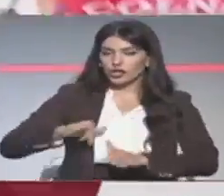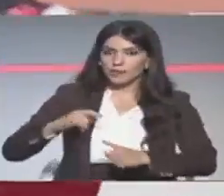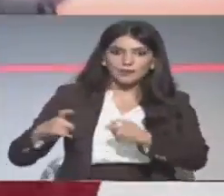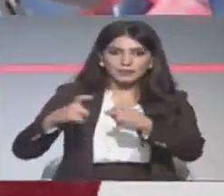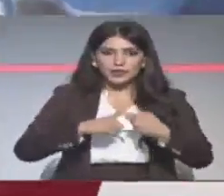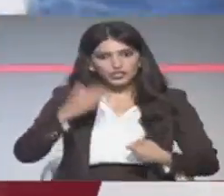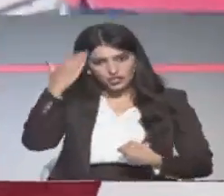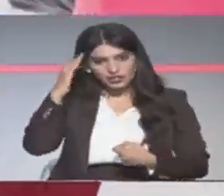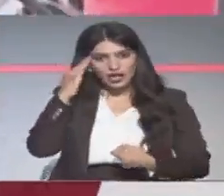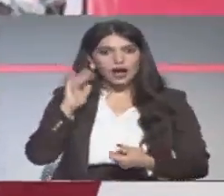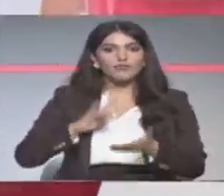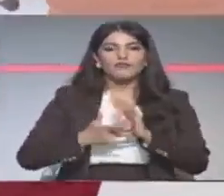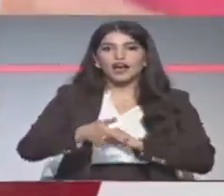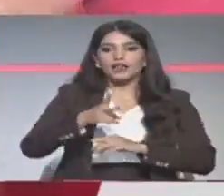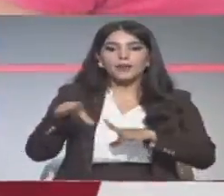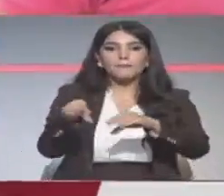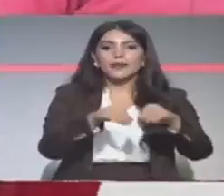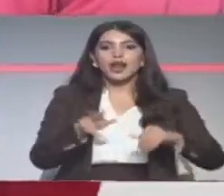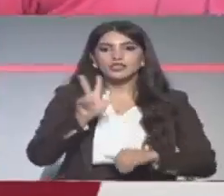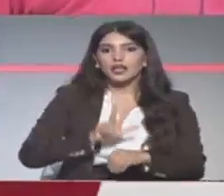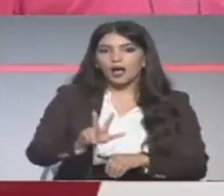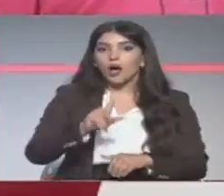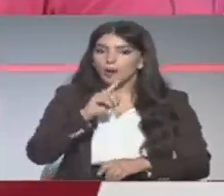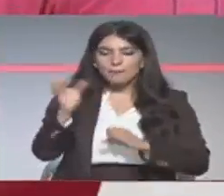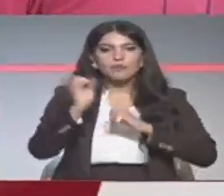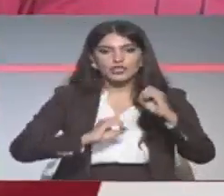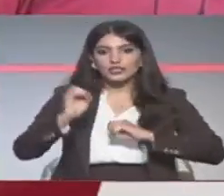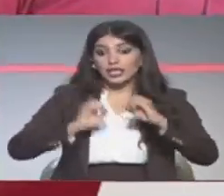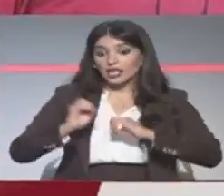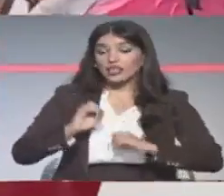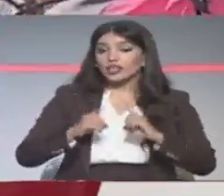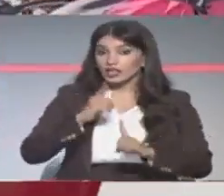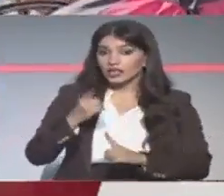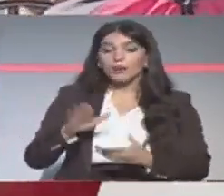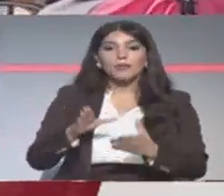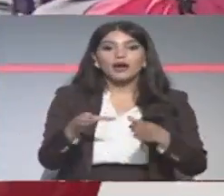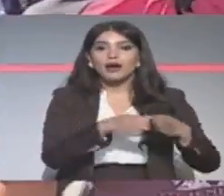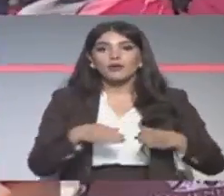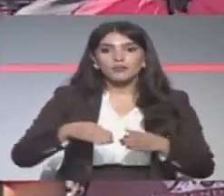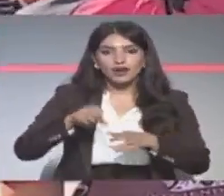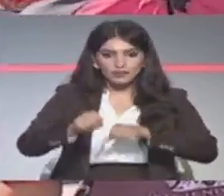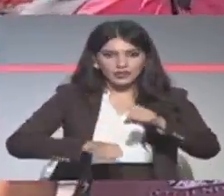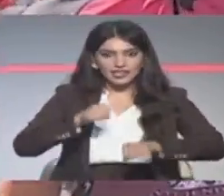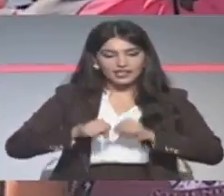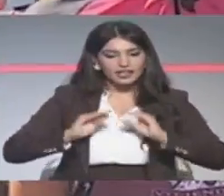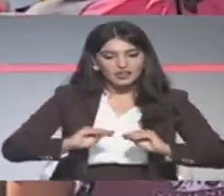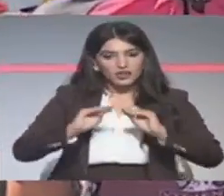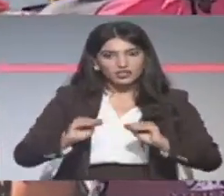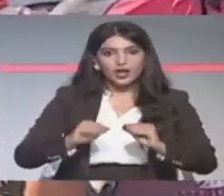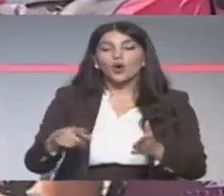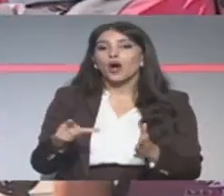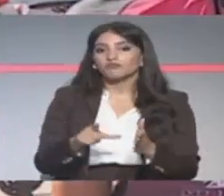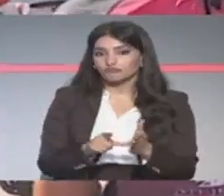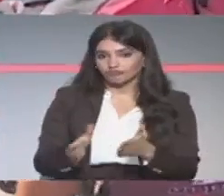للتعرف أكثر على خصوصيات المنطقة، بالإضافة إلى تنظيم ورشات خاصة بأساسيات الدراجات الهوائية